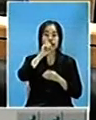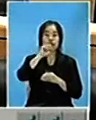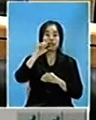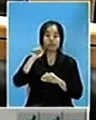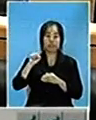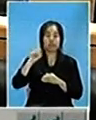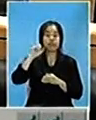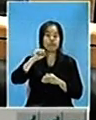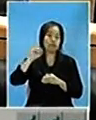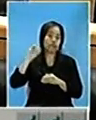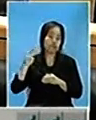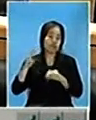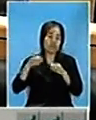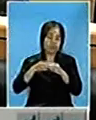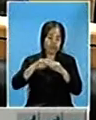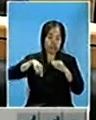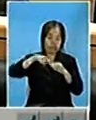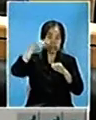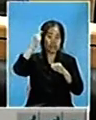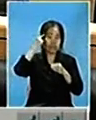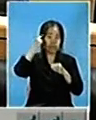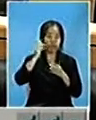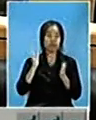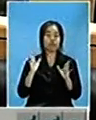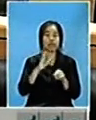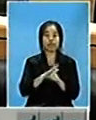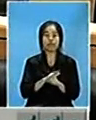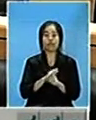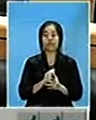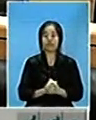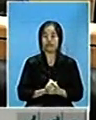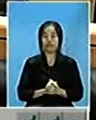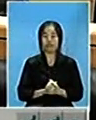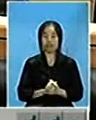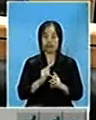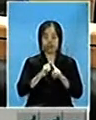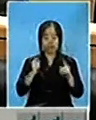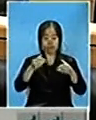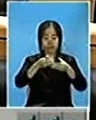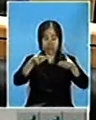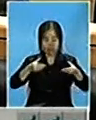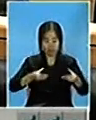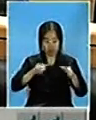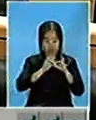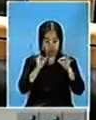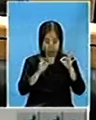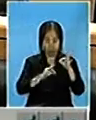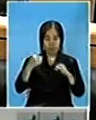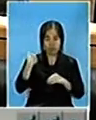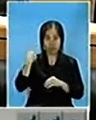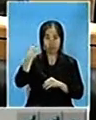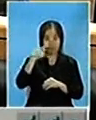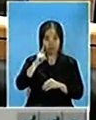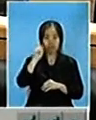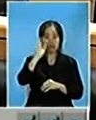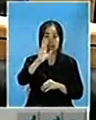รหรือท่านวุฒิสมาชิกท่านนั้นแหละครับทั้งที่รายงานหรือเนื้อหาเนี่ยมันเป็นประโยชน์ต่อการพัฒน